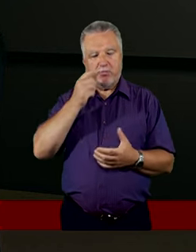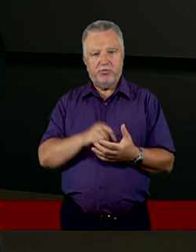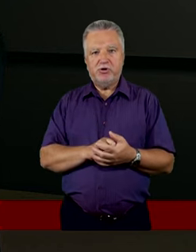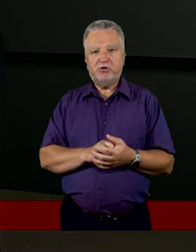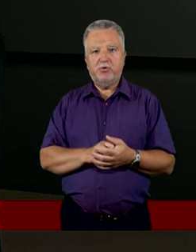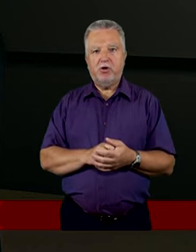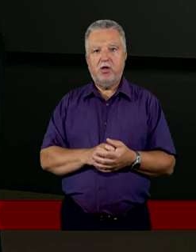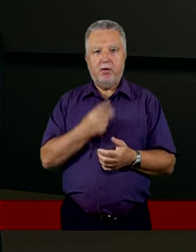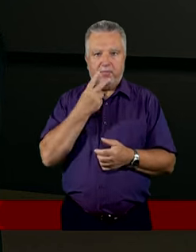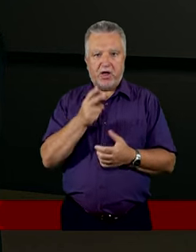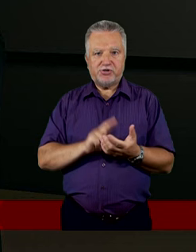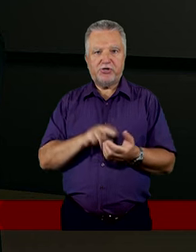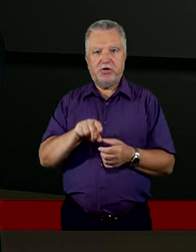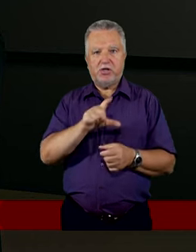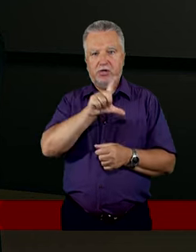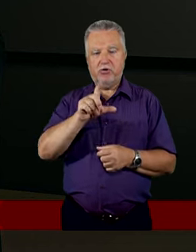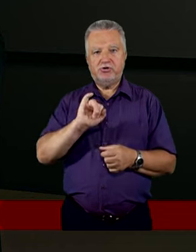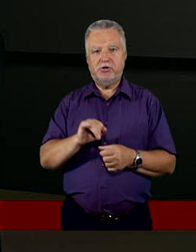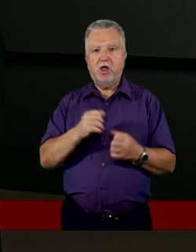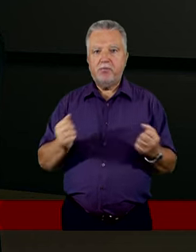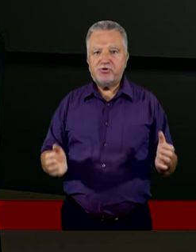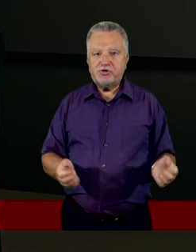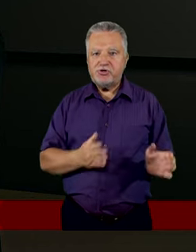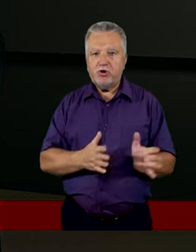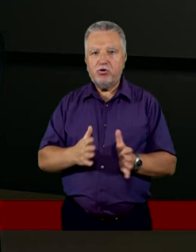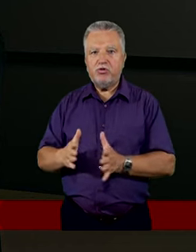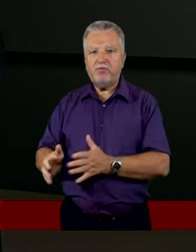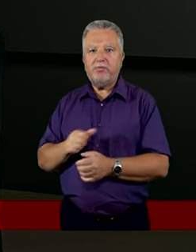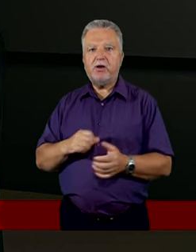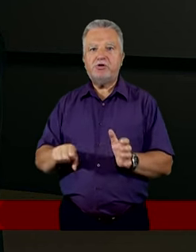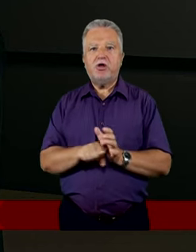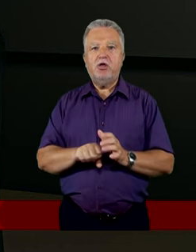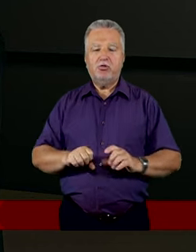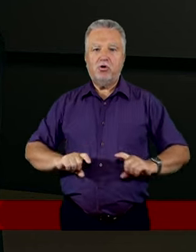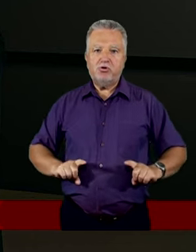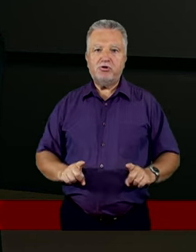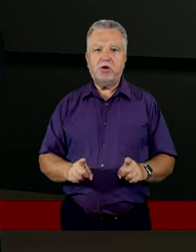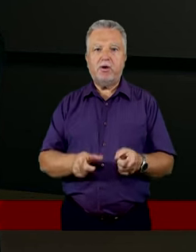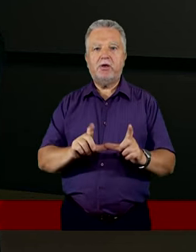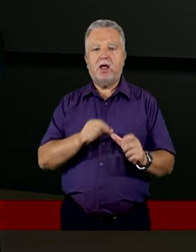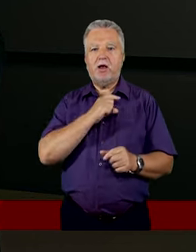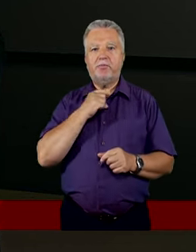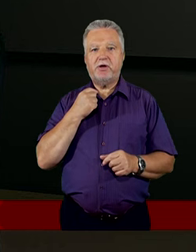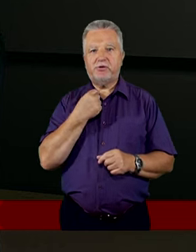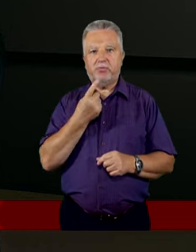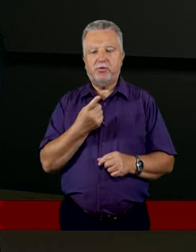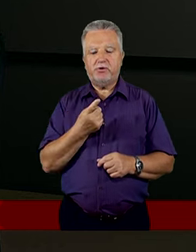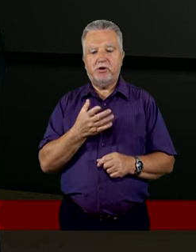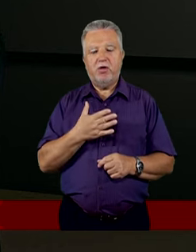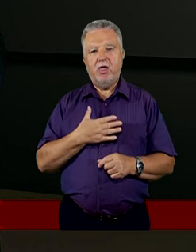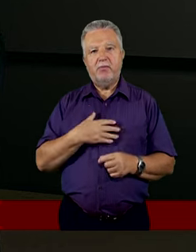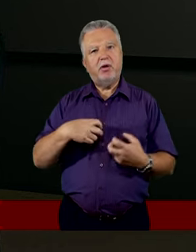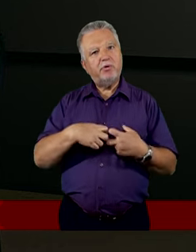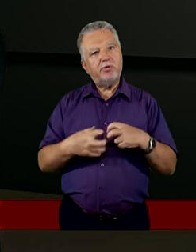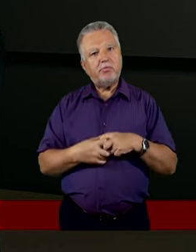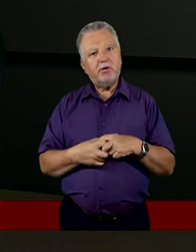tych ludzi. I szykowali się do wielkiej akcji, ale pastor powiedział mi,